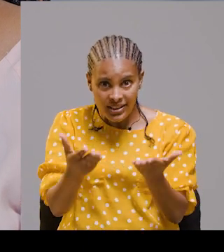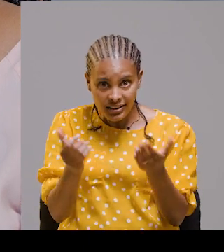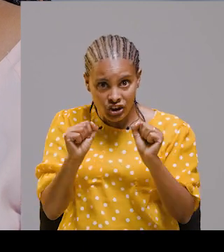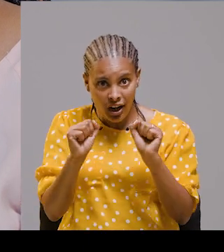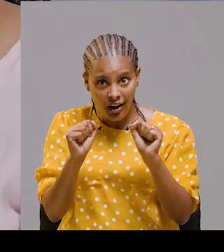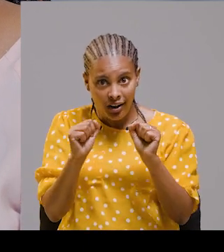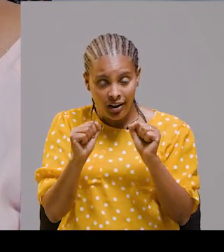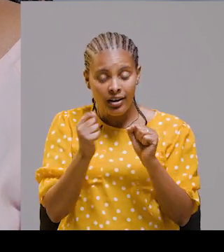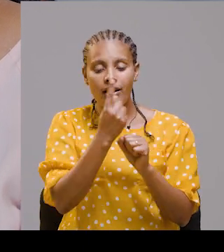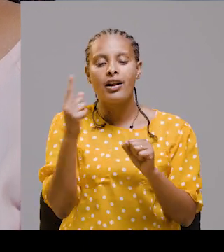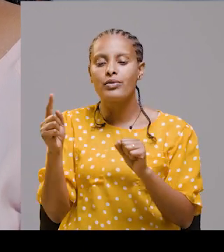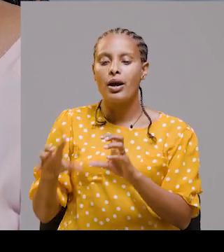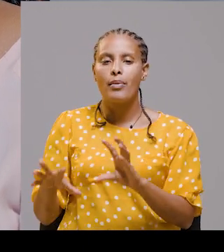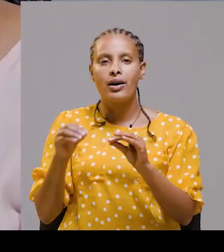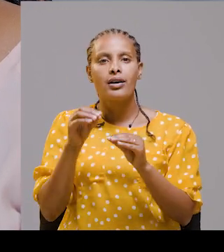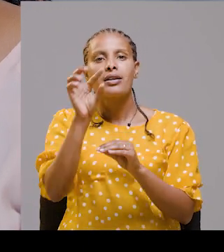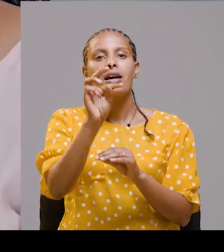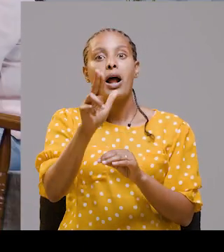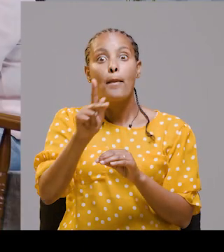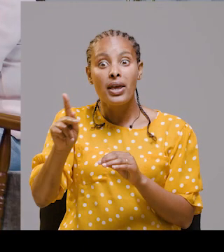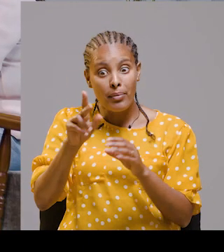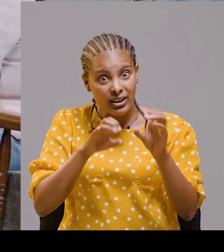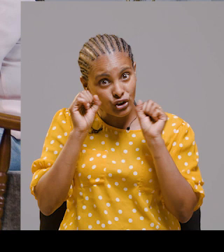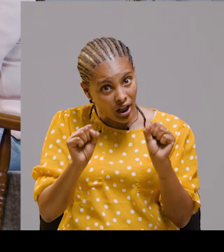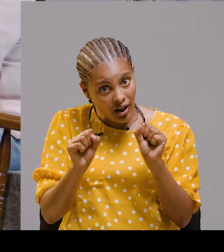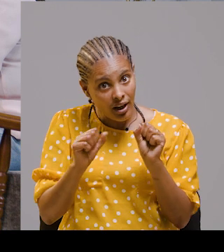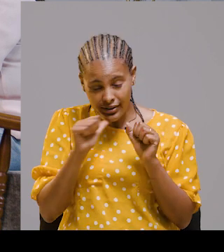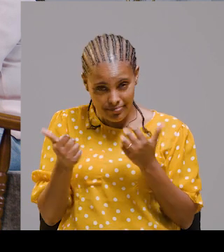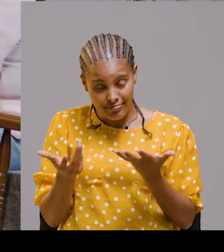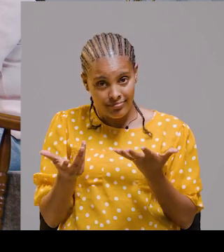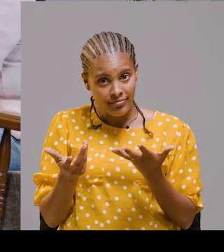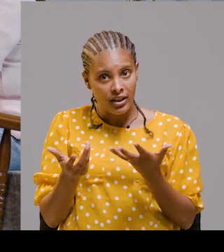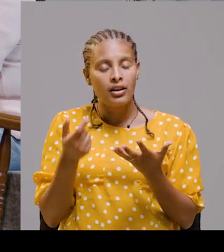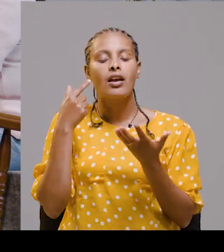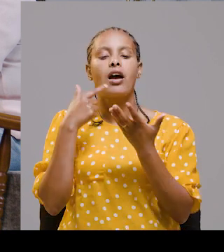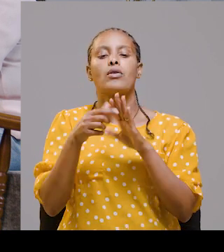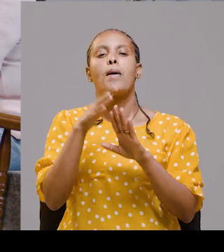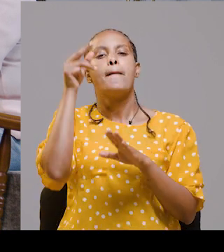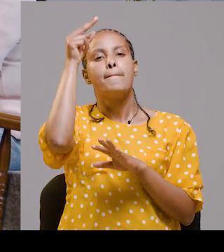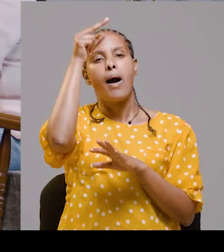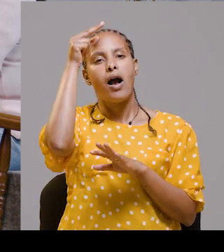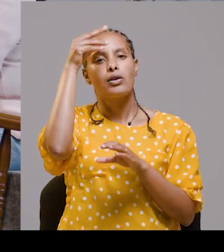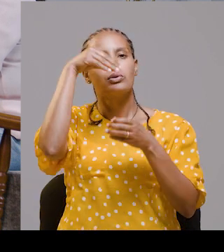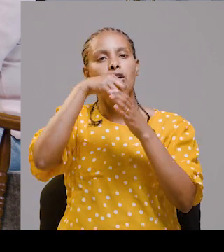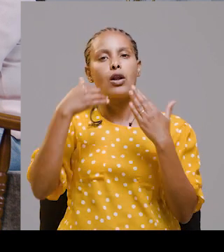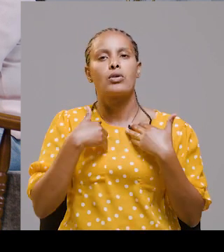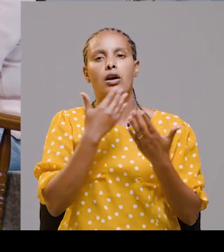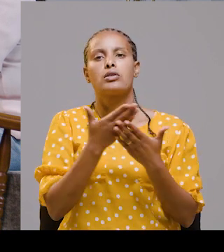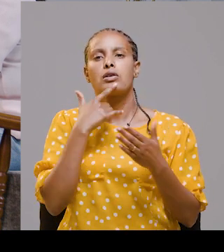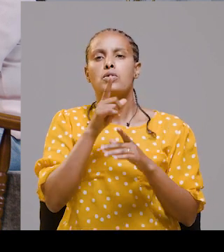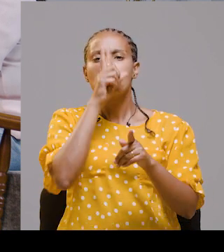ካውንስሊንግ ሊሰጥ ነው? ለእያንዳንዱ ሰው ቴራፒ ሊደረግ ነው? አይደለም። ስለዚህ ያሉን በባህላችን ውስጥ ያሉት